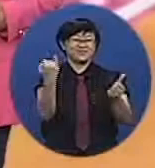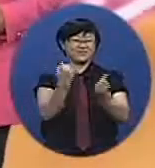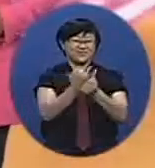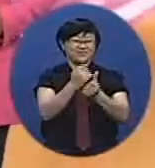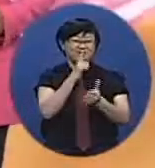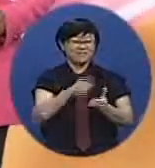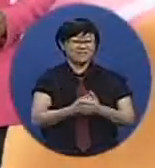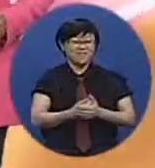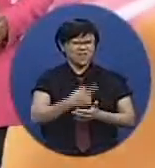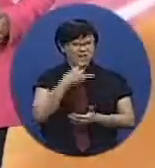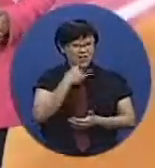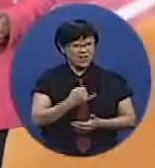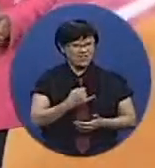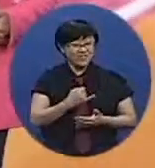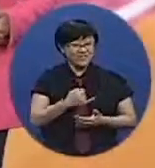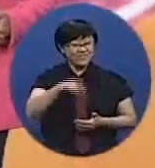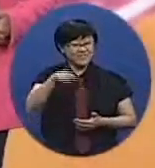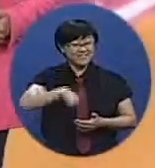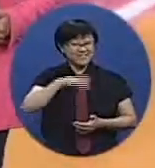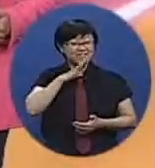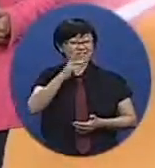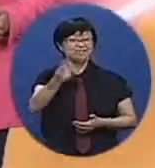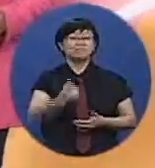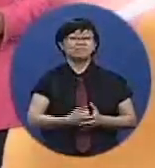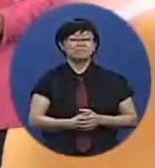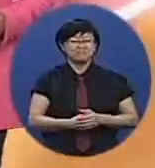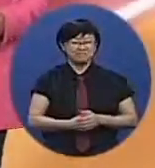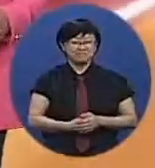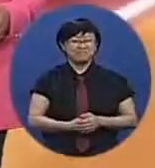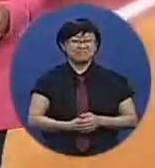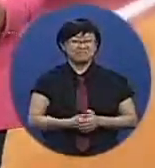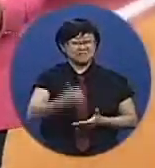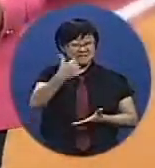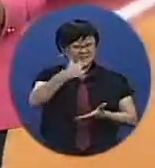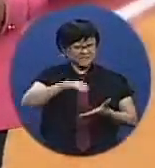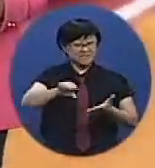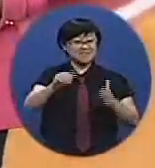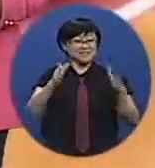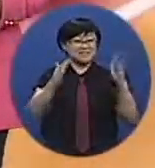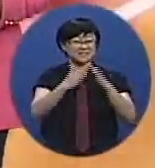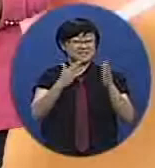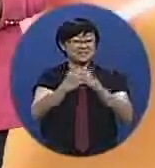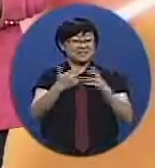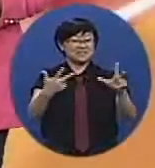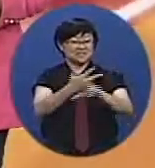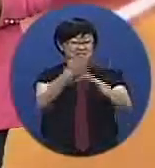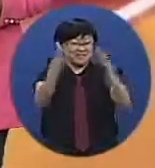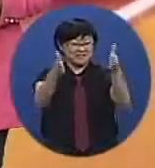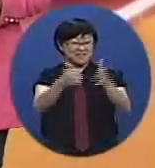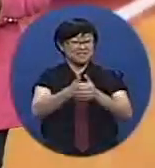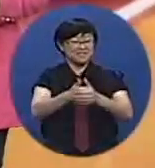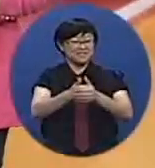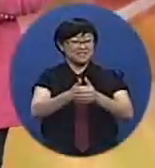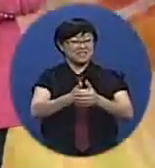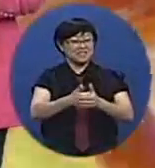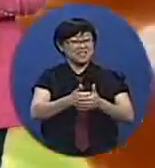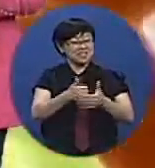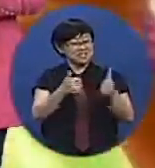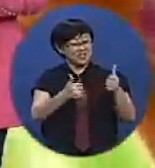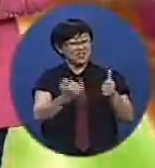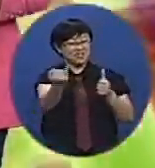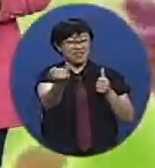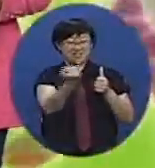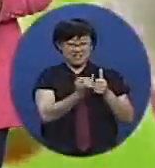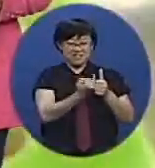아이고, 아 어머님이 출퇴근하시네. 예. 어머님이 아들 집에서 일주일. 예. 또 아저씨 계신 곳으로